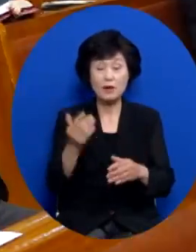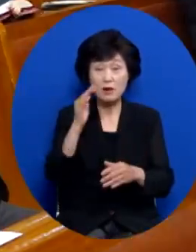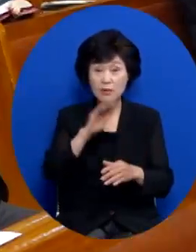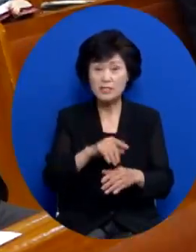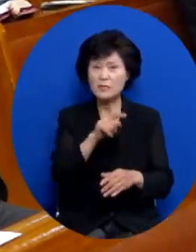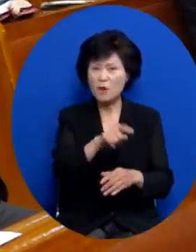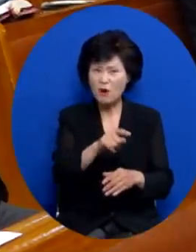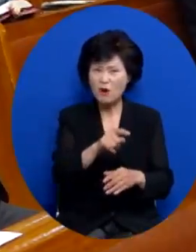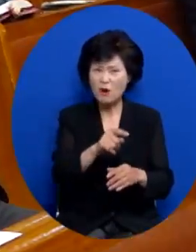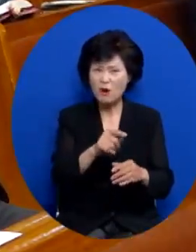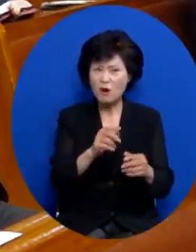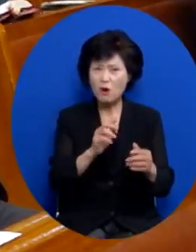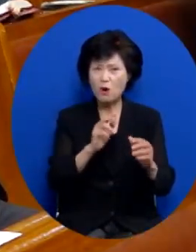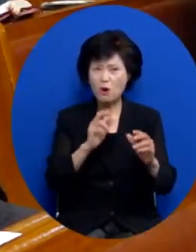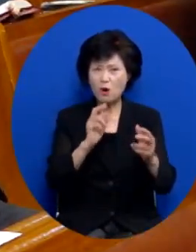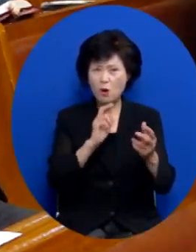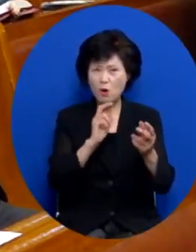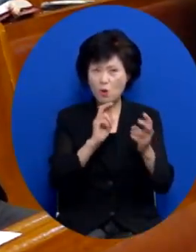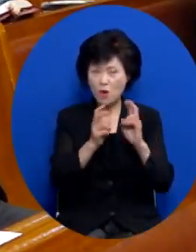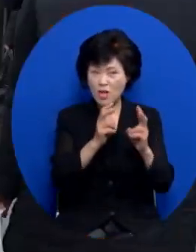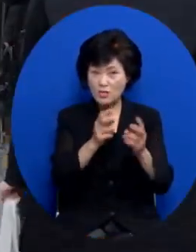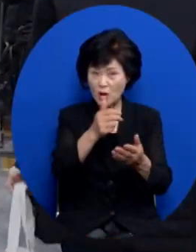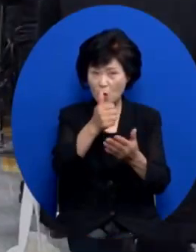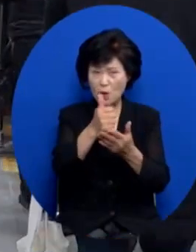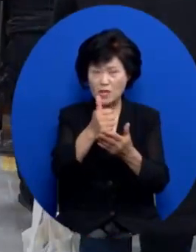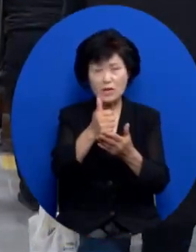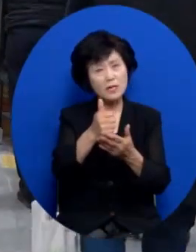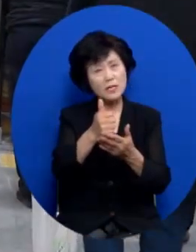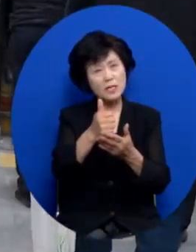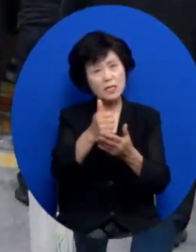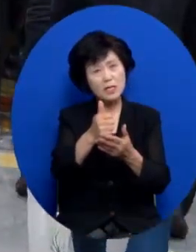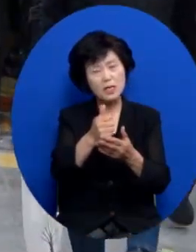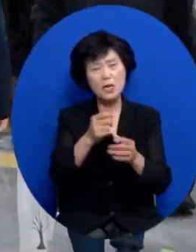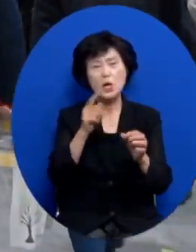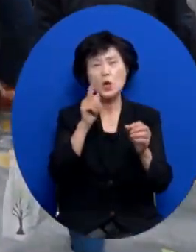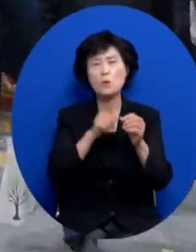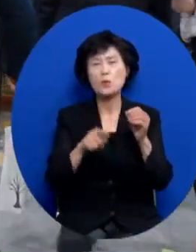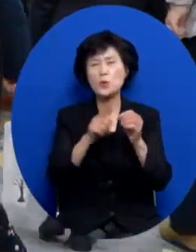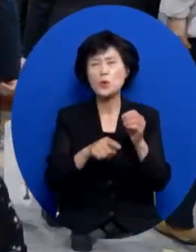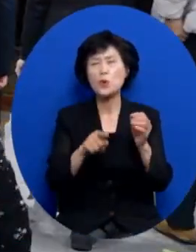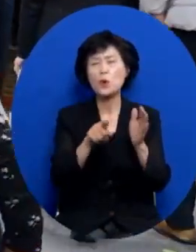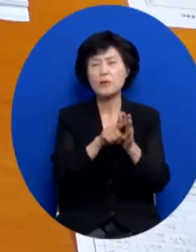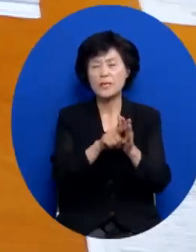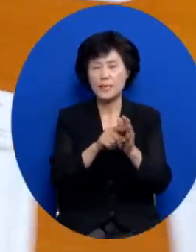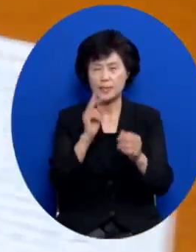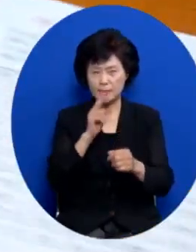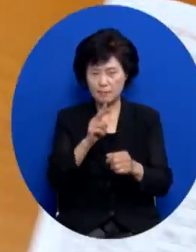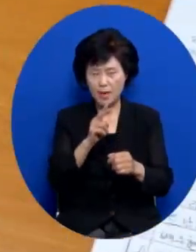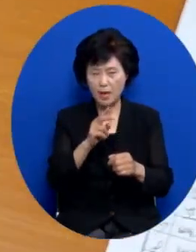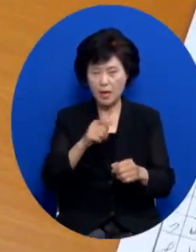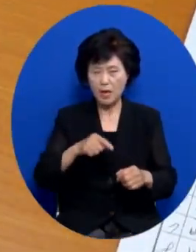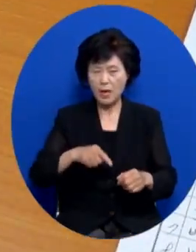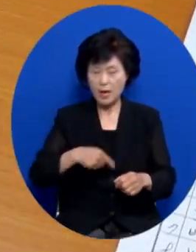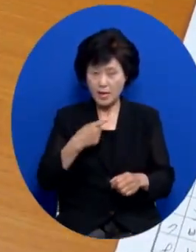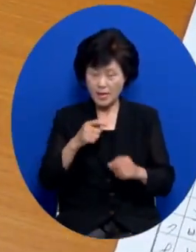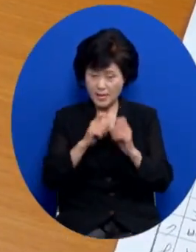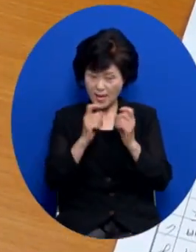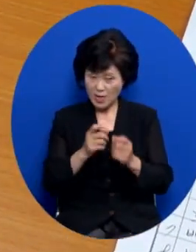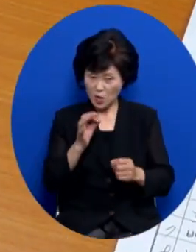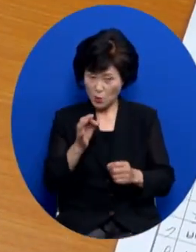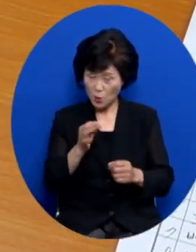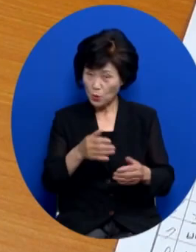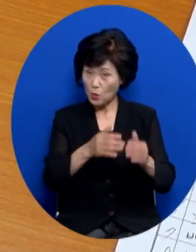불심이 깊다 보니까 사비로 불상을 세울 수도 있다는 말이 얼핏 들려가지고 만약에 그런 일이 있다면 어떡하겠냐